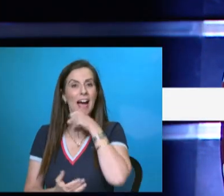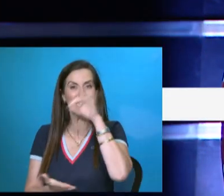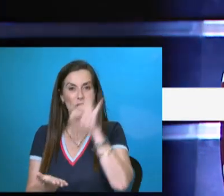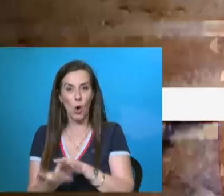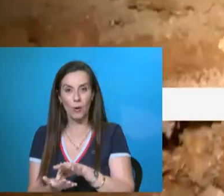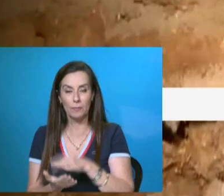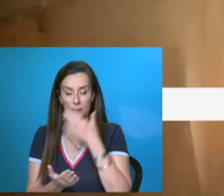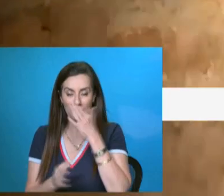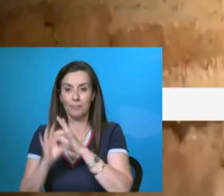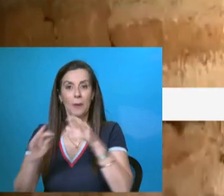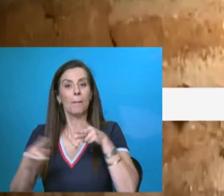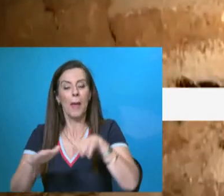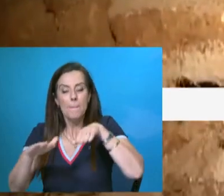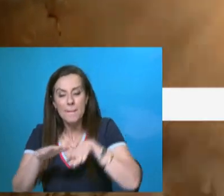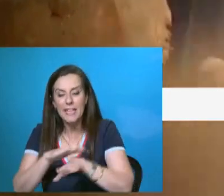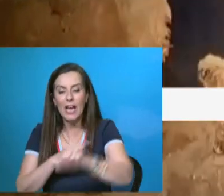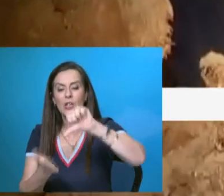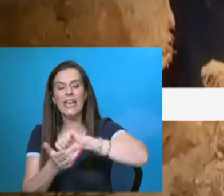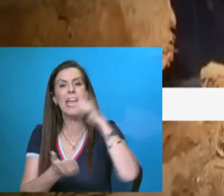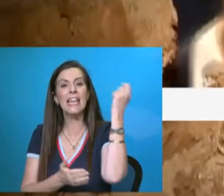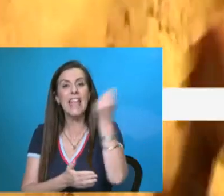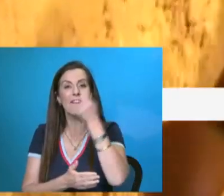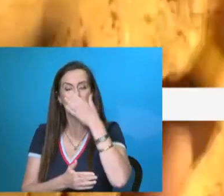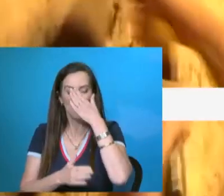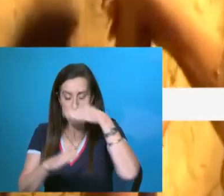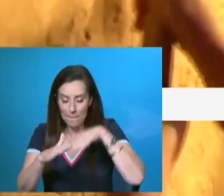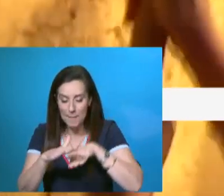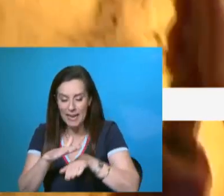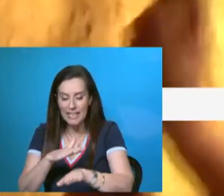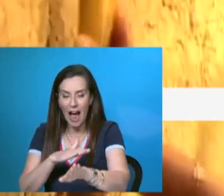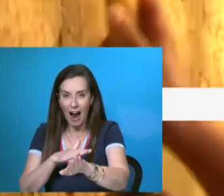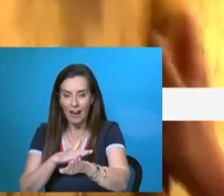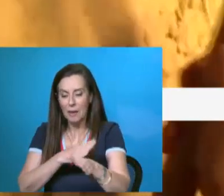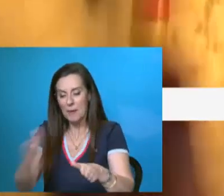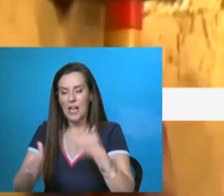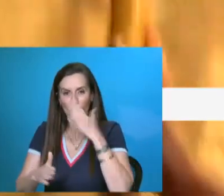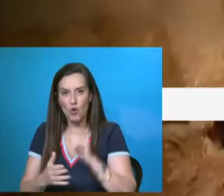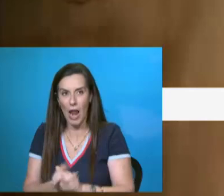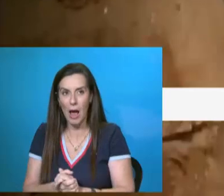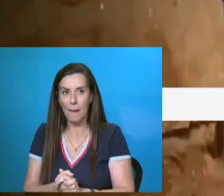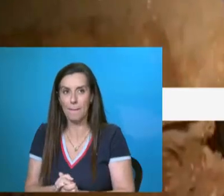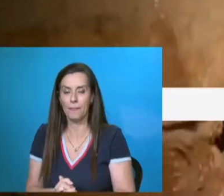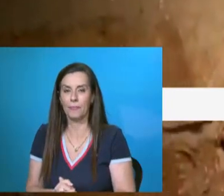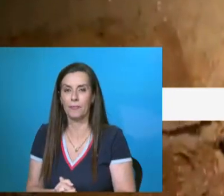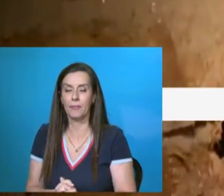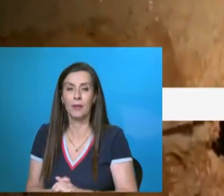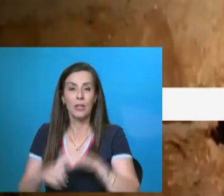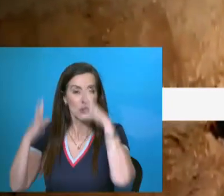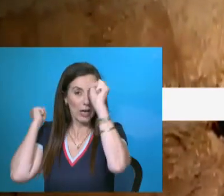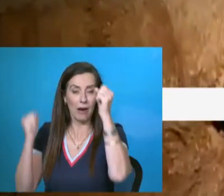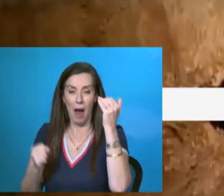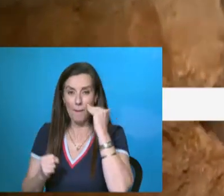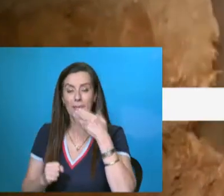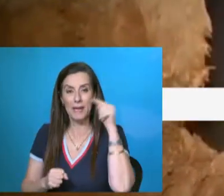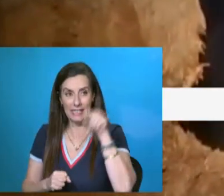נחנכה מנהרת עיר דוד שעוברת מתחת לסילואן שבמזרח ירושלים היום. שגריר ארצות הברית בישראל דיוויד